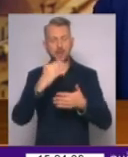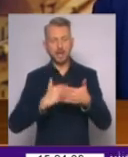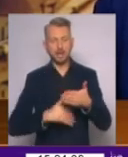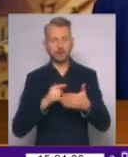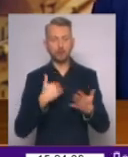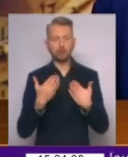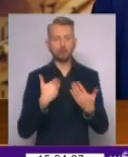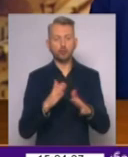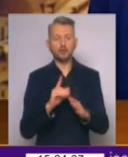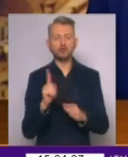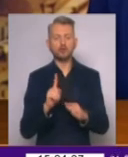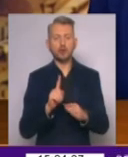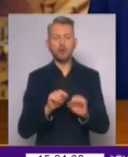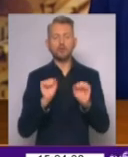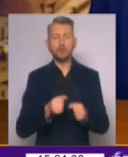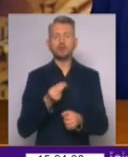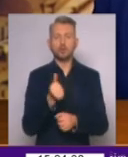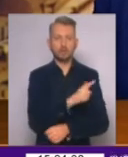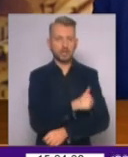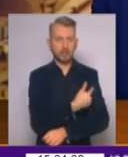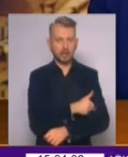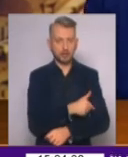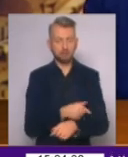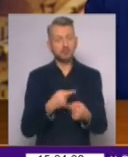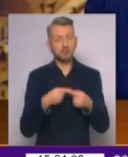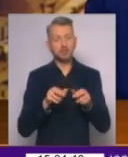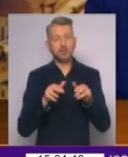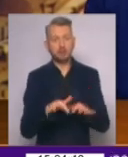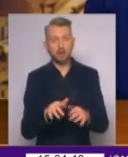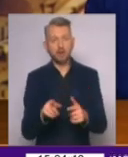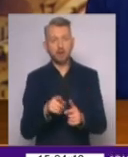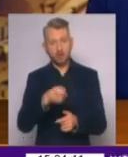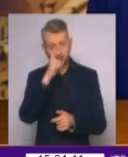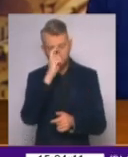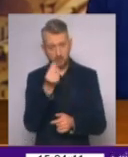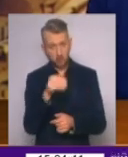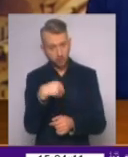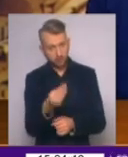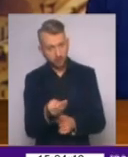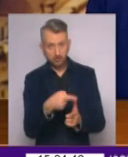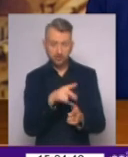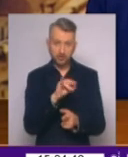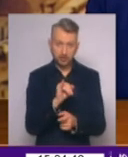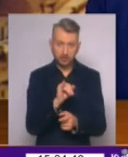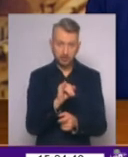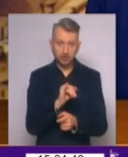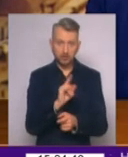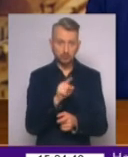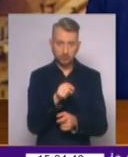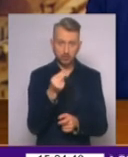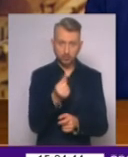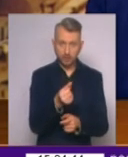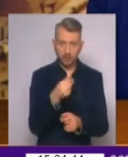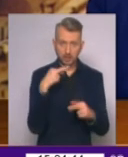стосується, що може, власне, закупити лікарня. Угу. Друге діло. Чи дає держава кошти на сьогоднішній момент лікарня, то, щоб закупити ці